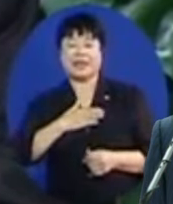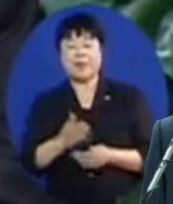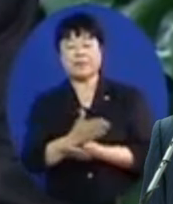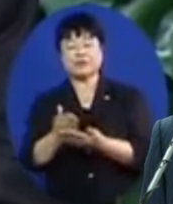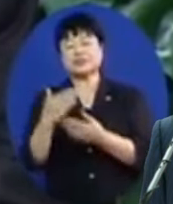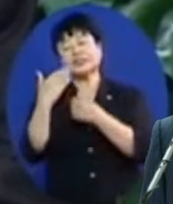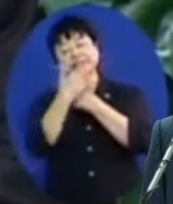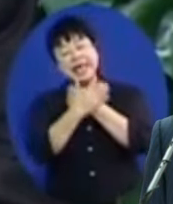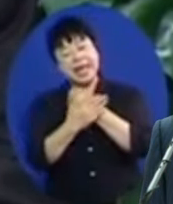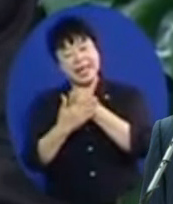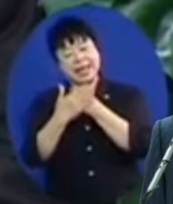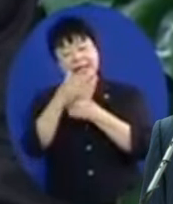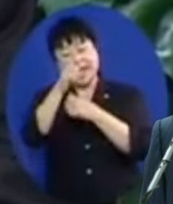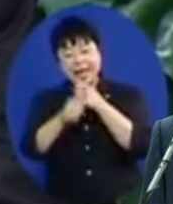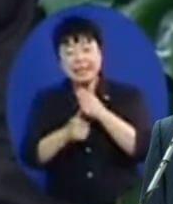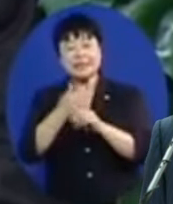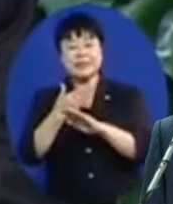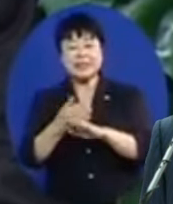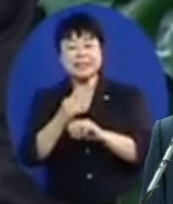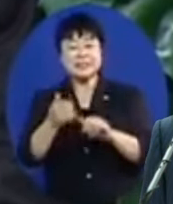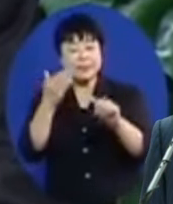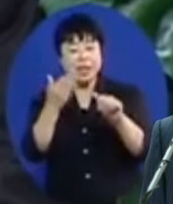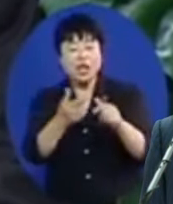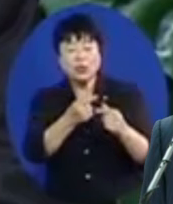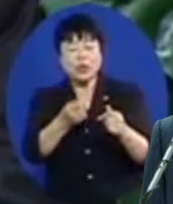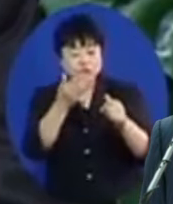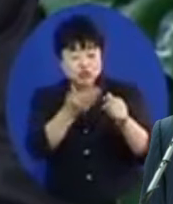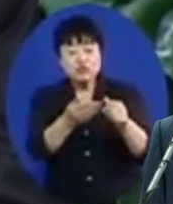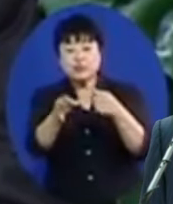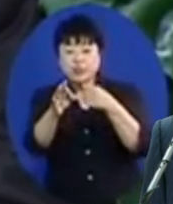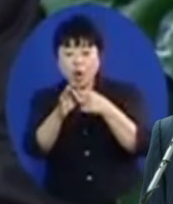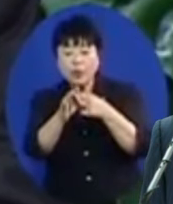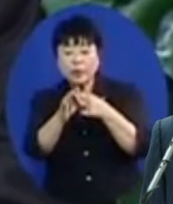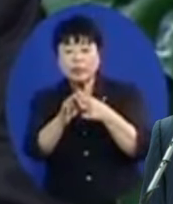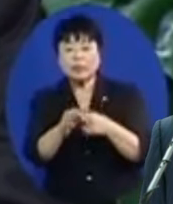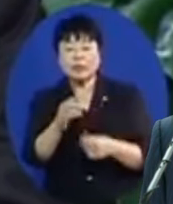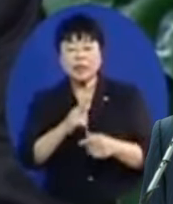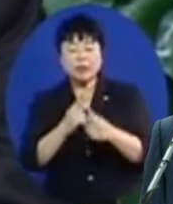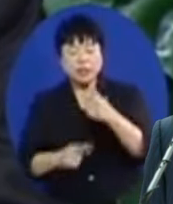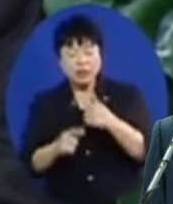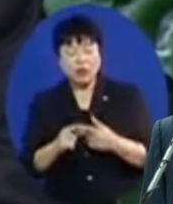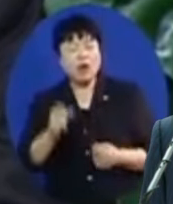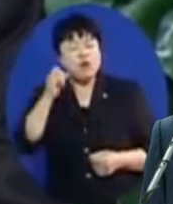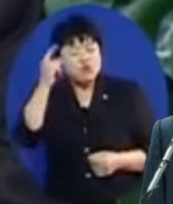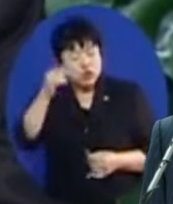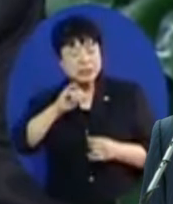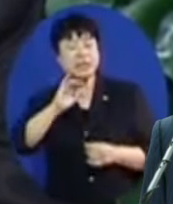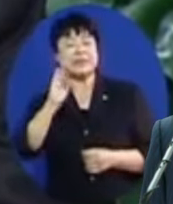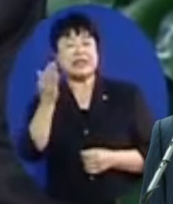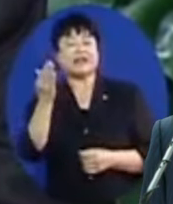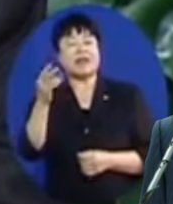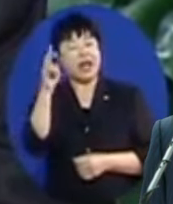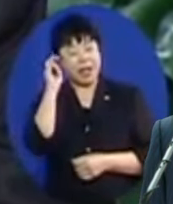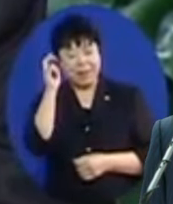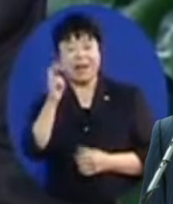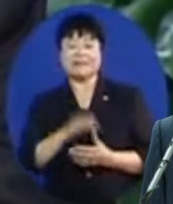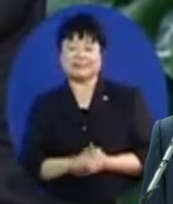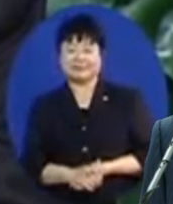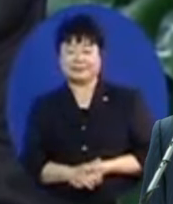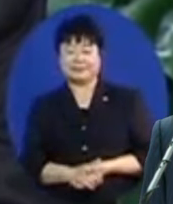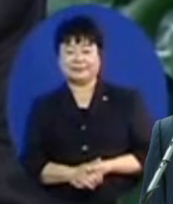주신 은혜를 하나님이 다른 사람에게 똑같이 주었더라면 나보다 훨씬 거룩한 성자가 되었을